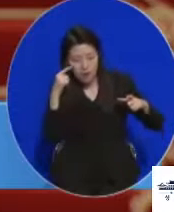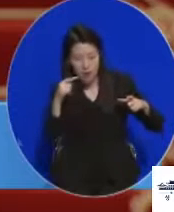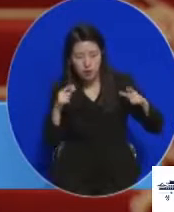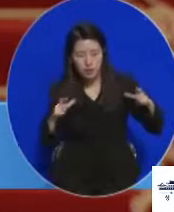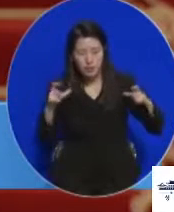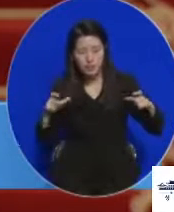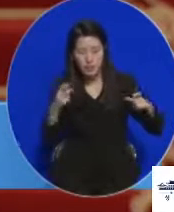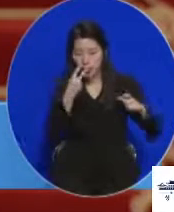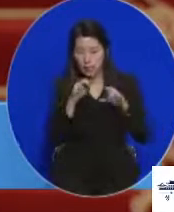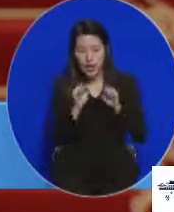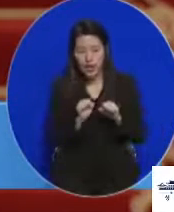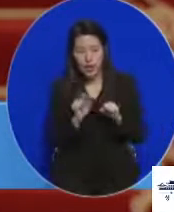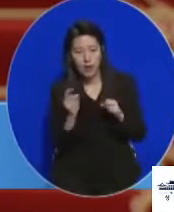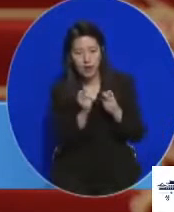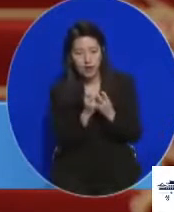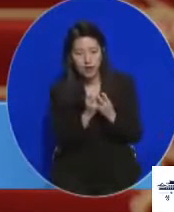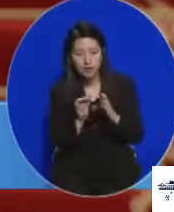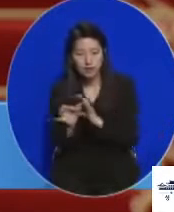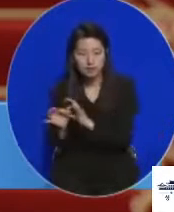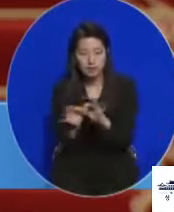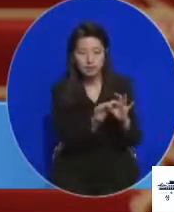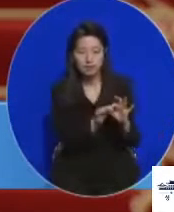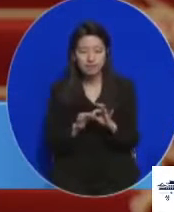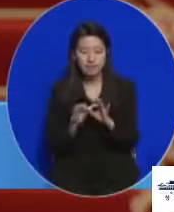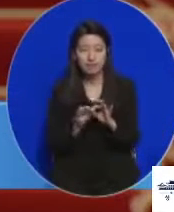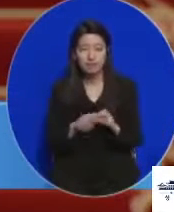전략을 만들 수 있도록 하겠습니다